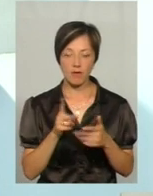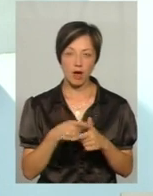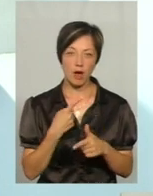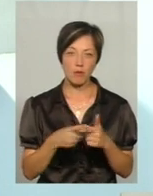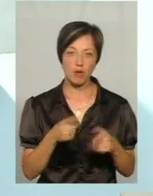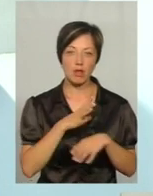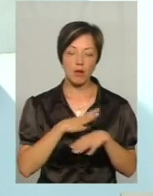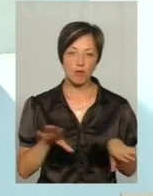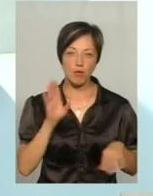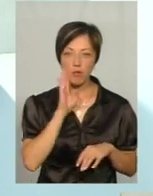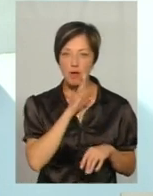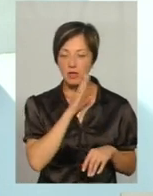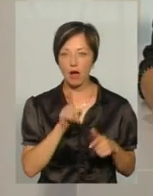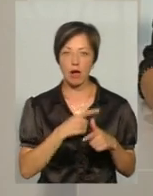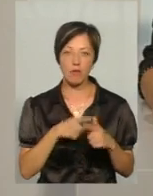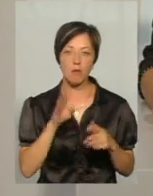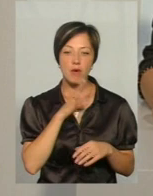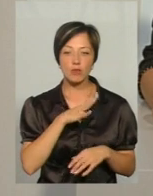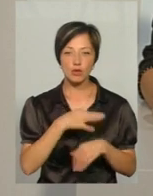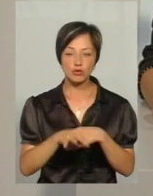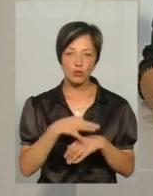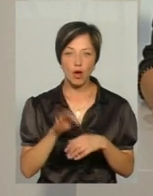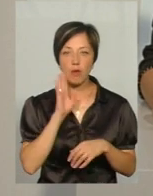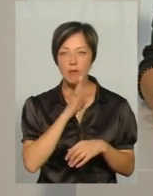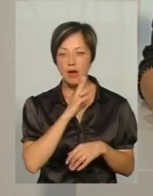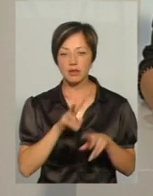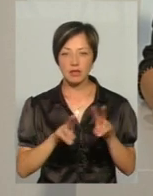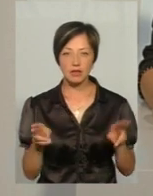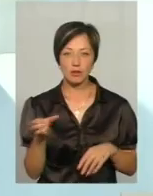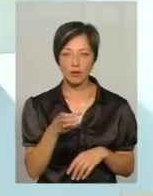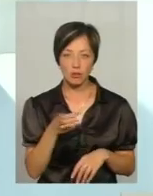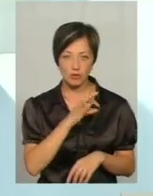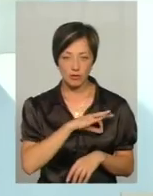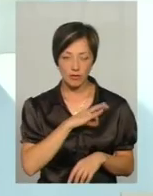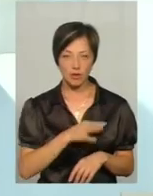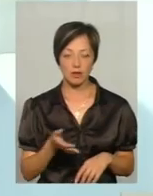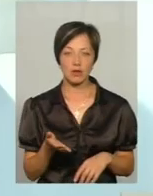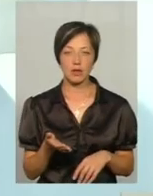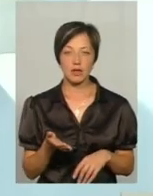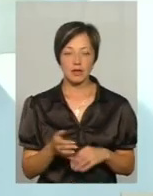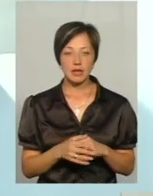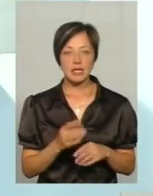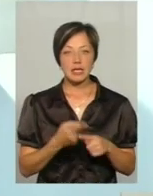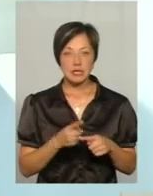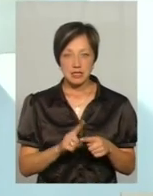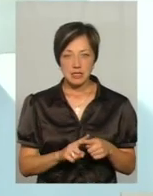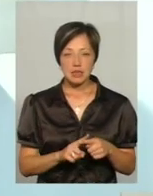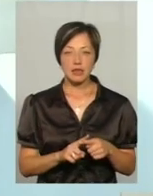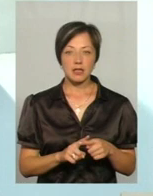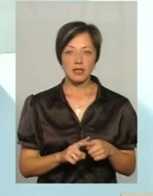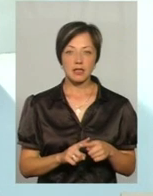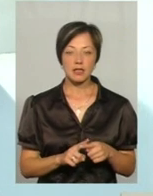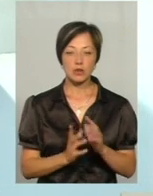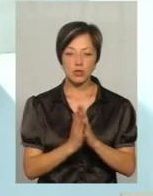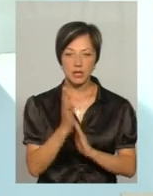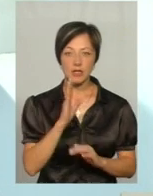не було матері, або мати була жорстока, або мати теж зловживала спиртними напоями. І саме зростання